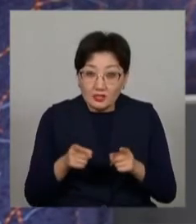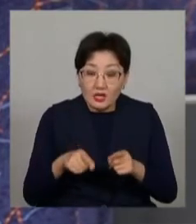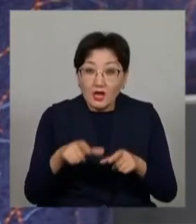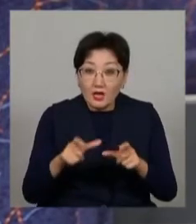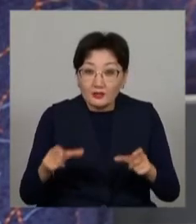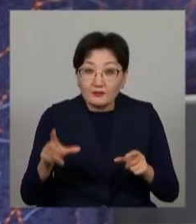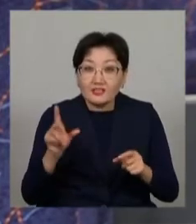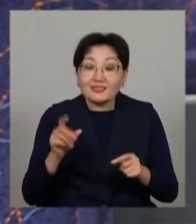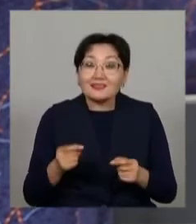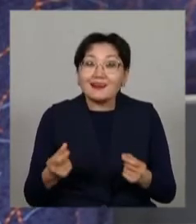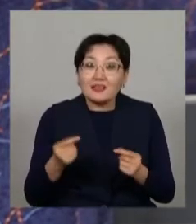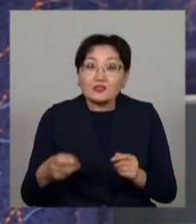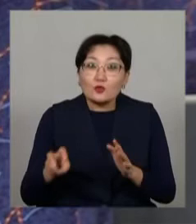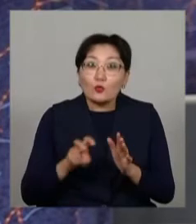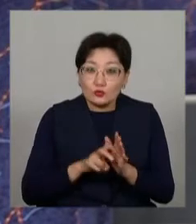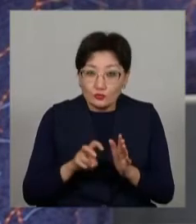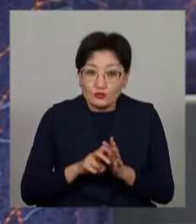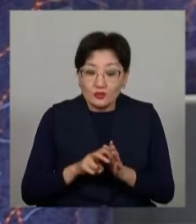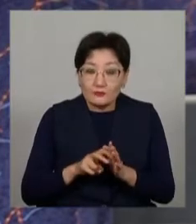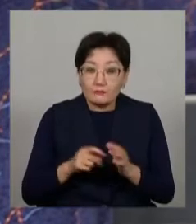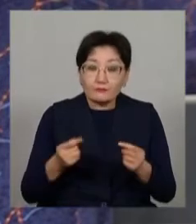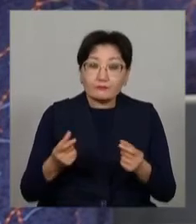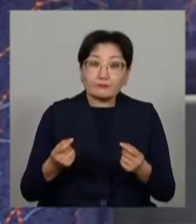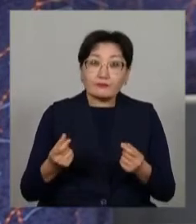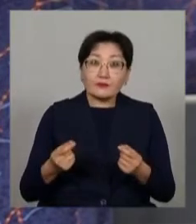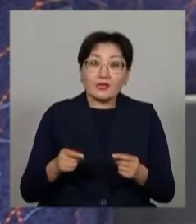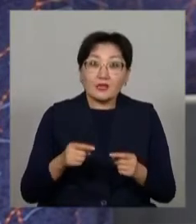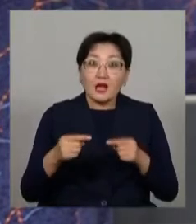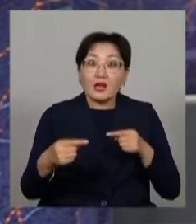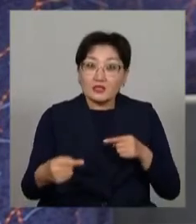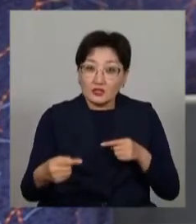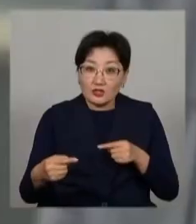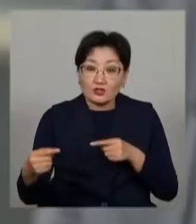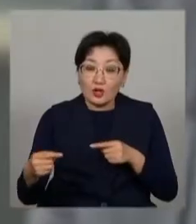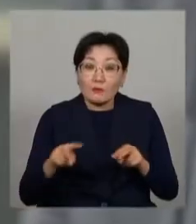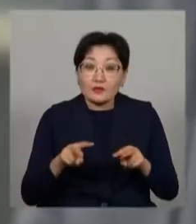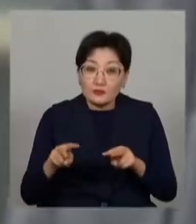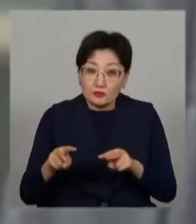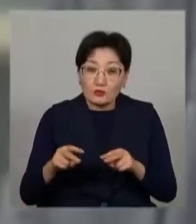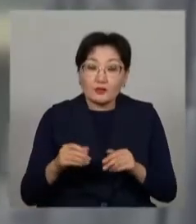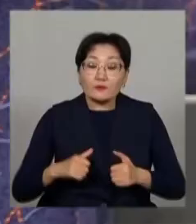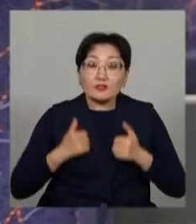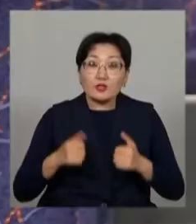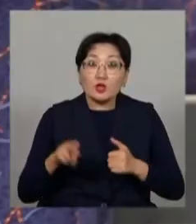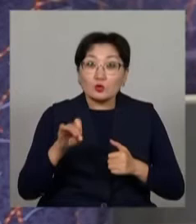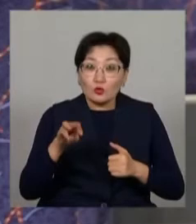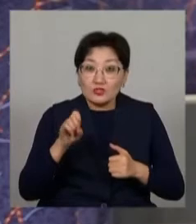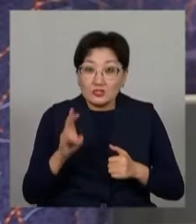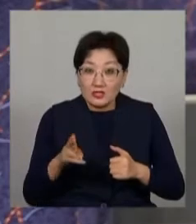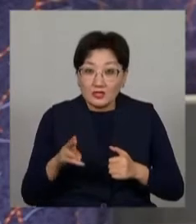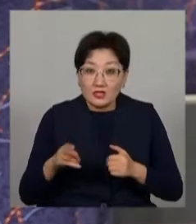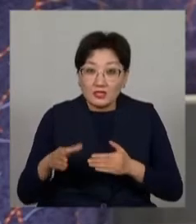отырғызға, кішкене араға шықтық, соның бәрін ұстап отырмыз. Достық даңғылымен